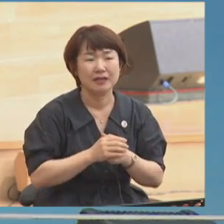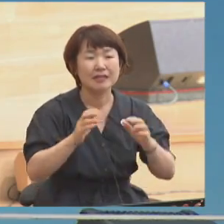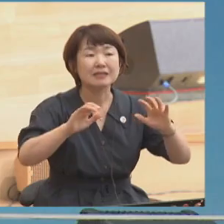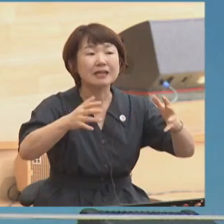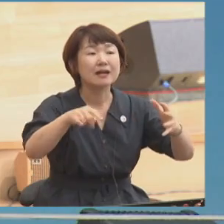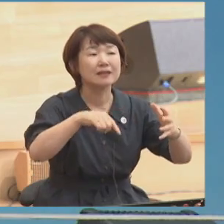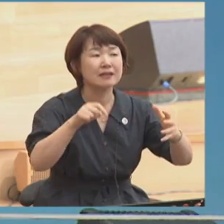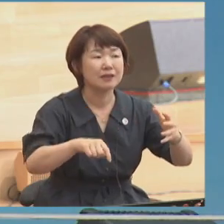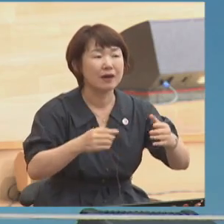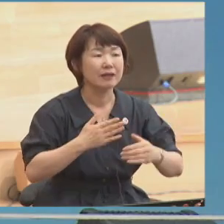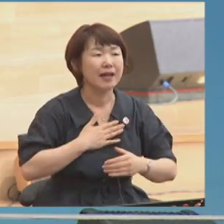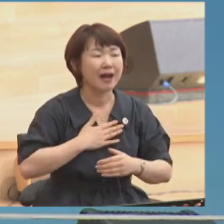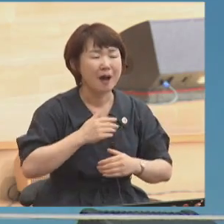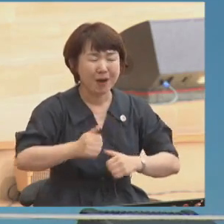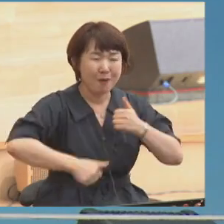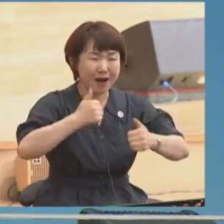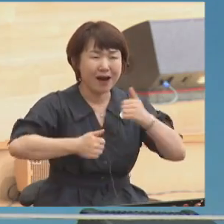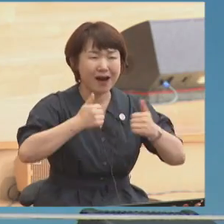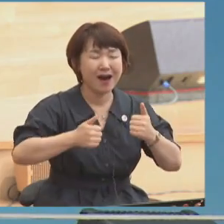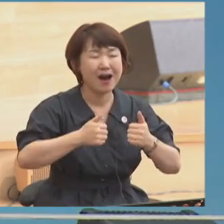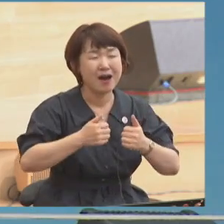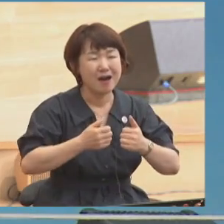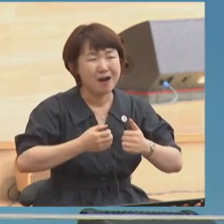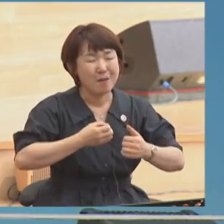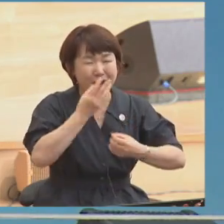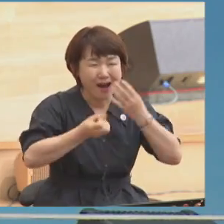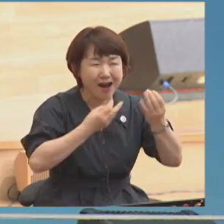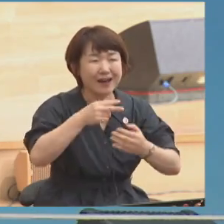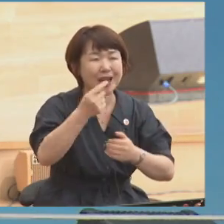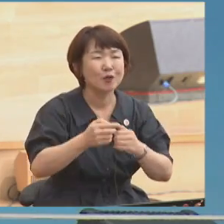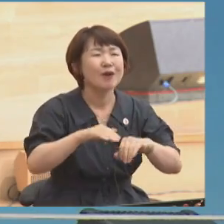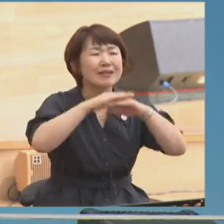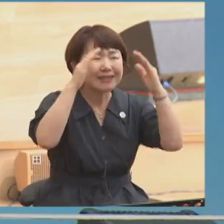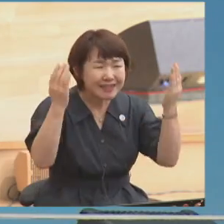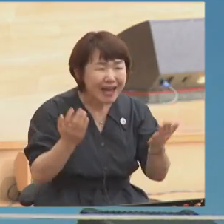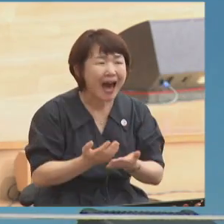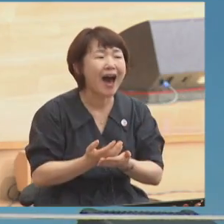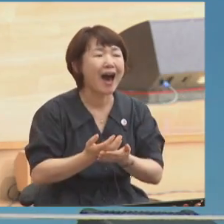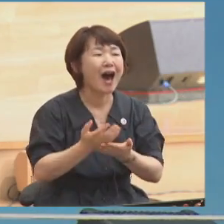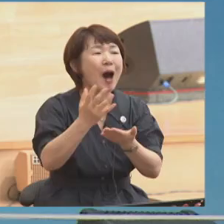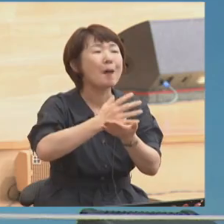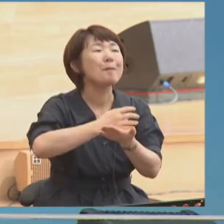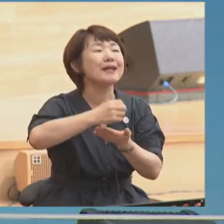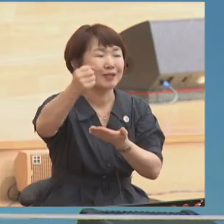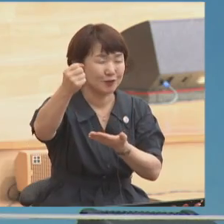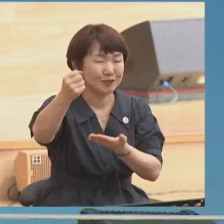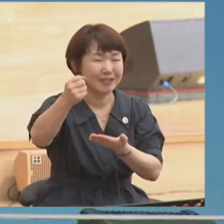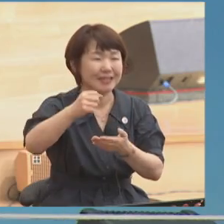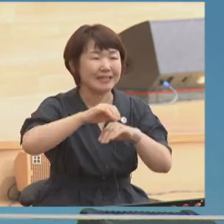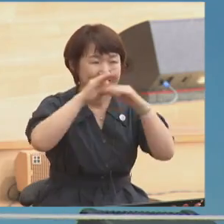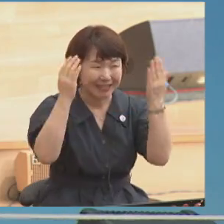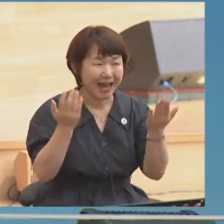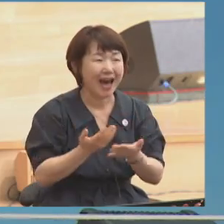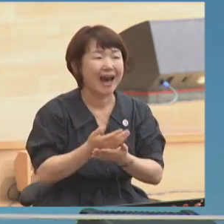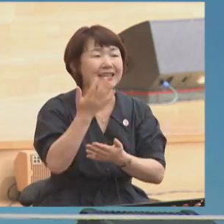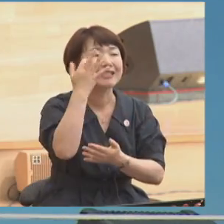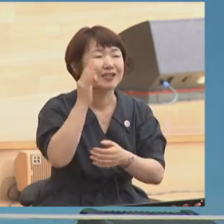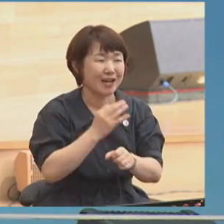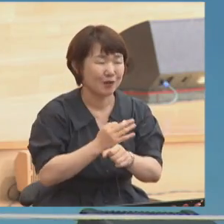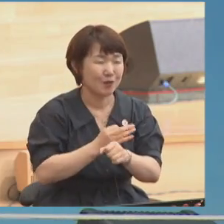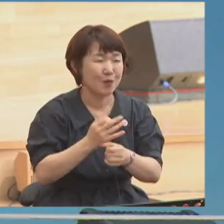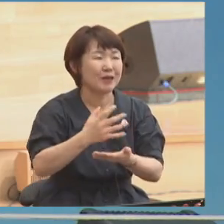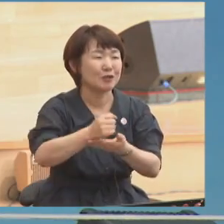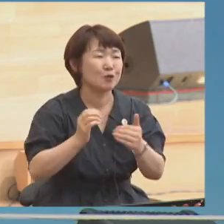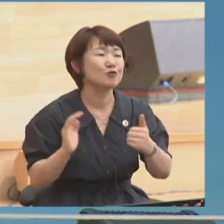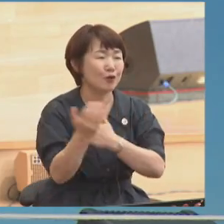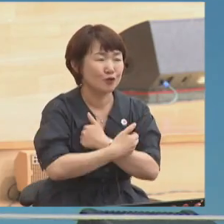세상에서 내가 무슨 화를 다 토해내도 다 받아주시는 그 대상 누굽니까? 바로